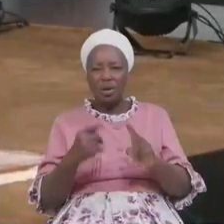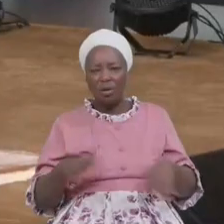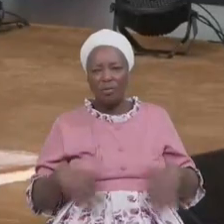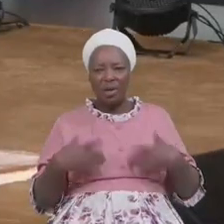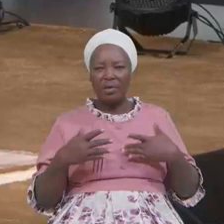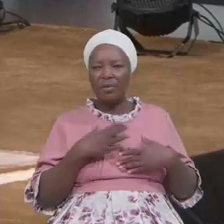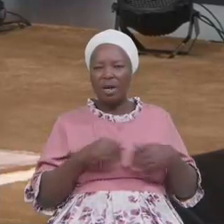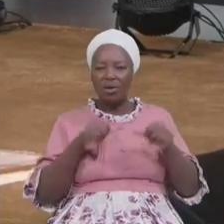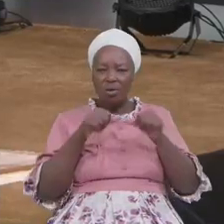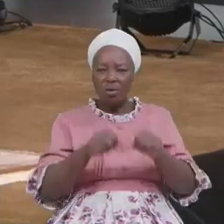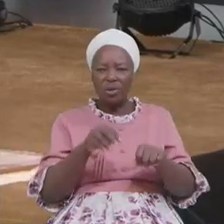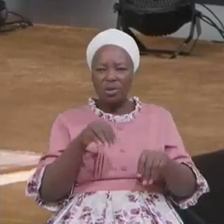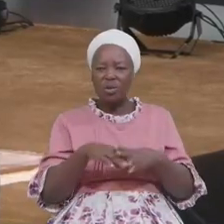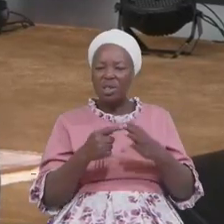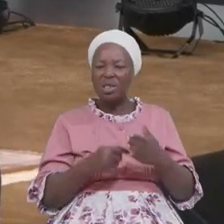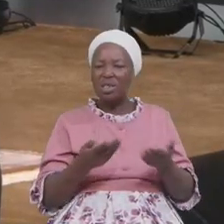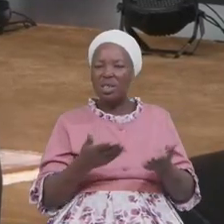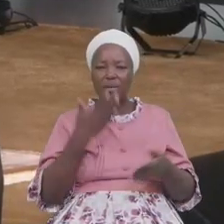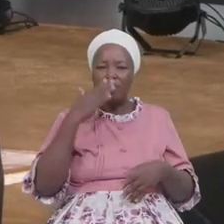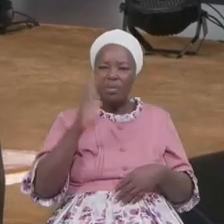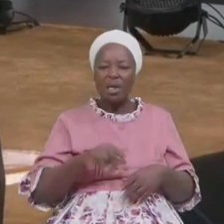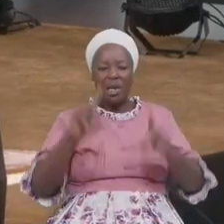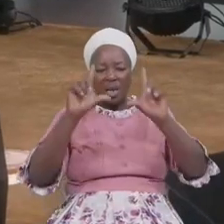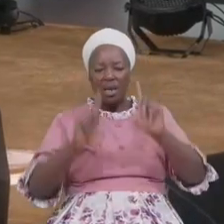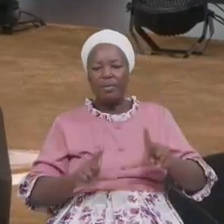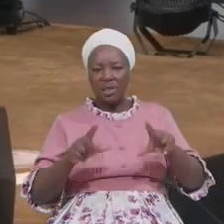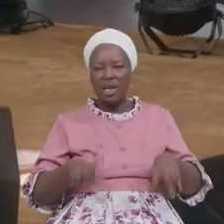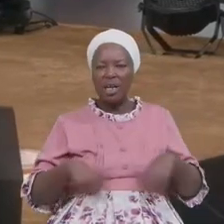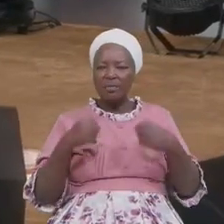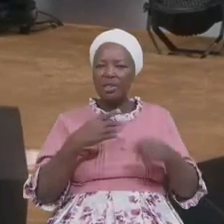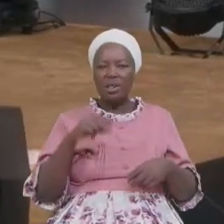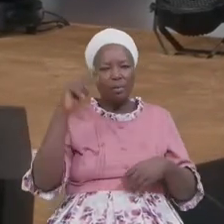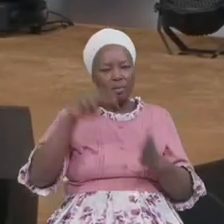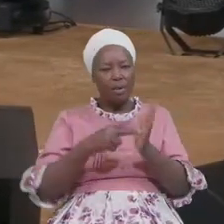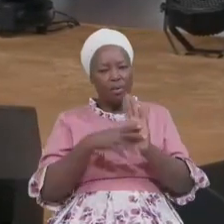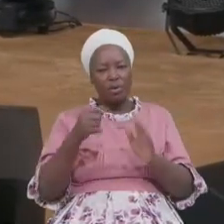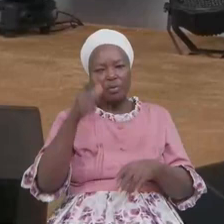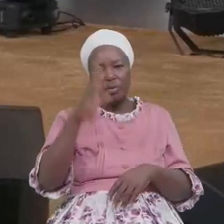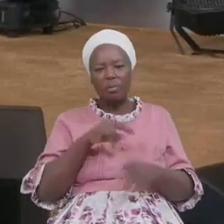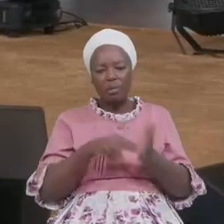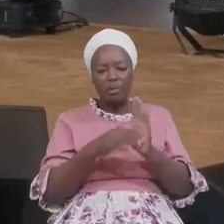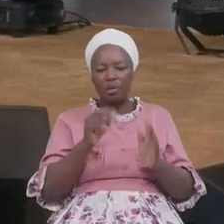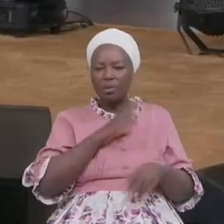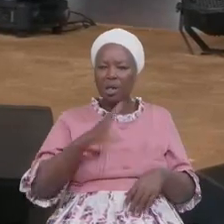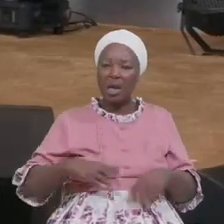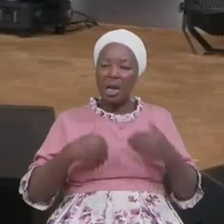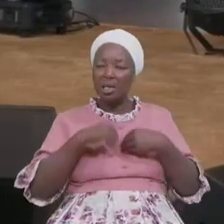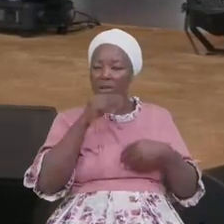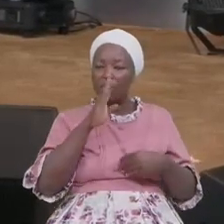dans une vie de sous-standard, l'objectif de Dieu, l'objectif de Christ n'est pas encore accompli. Mais il